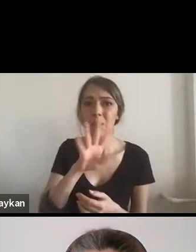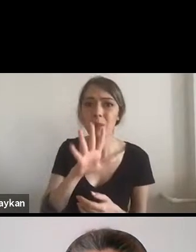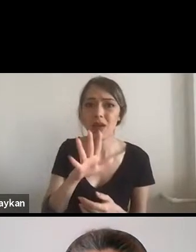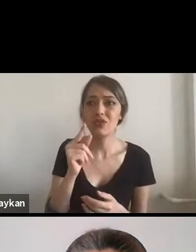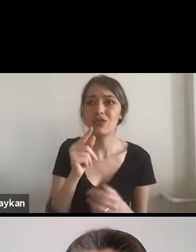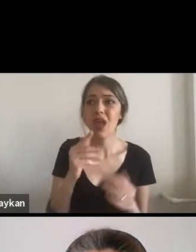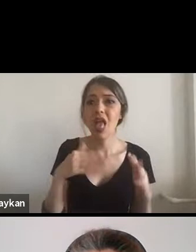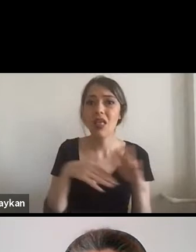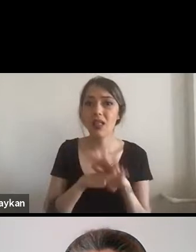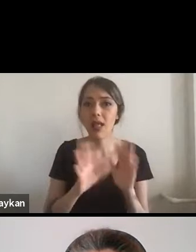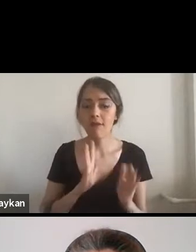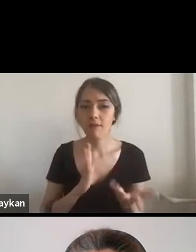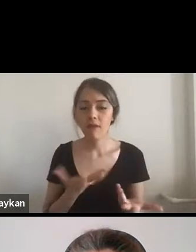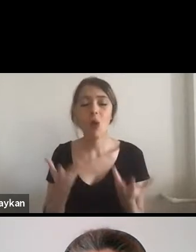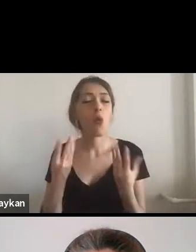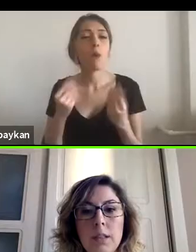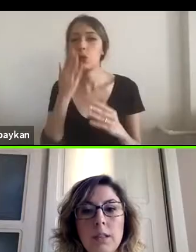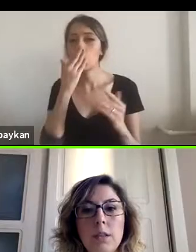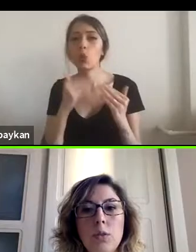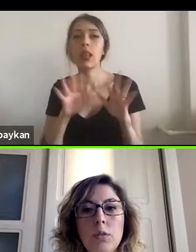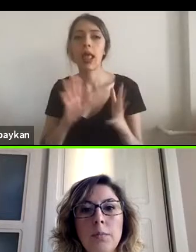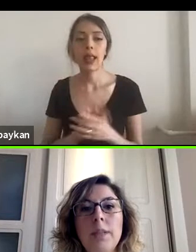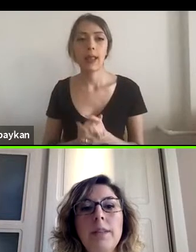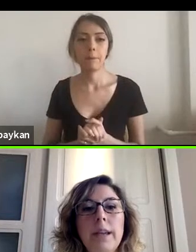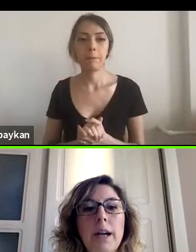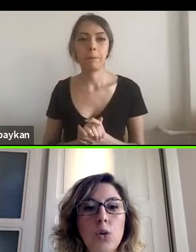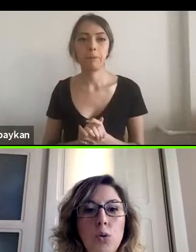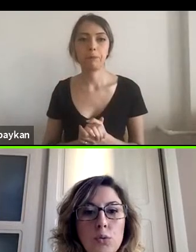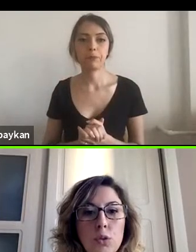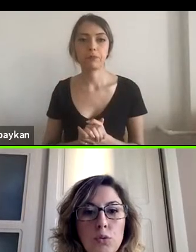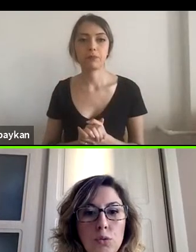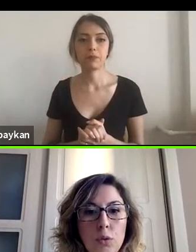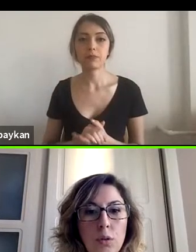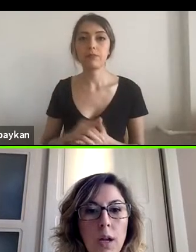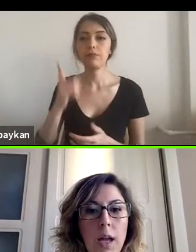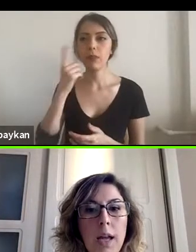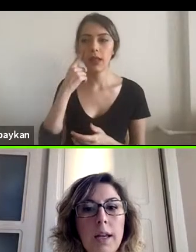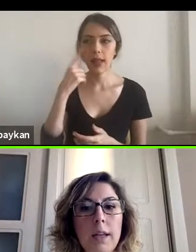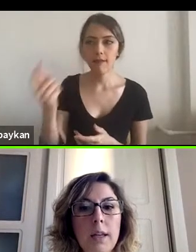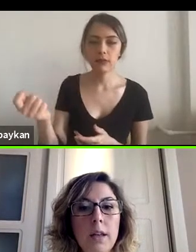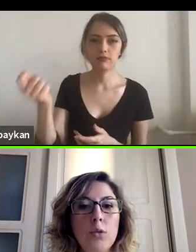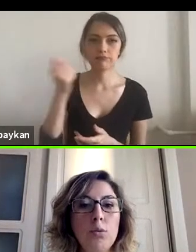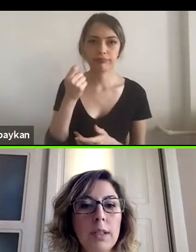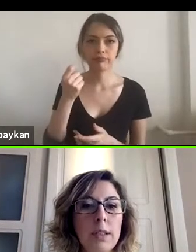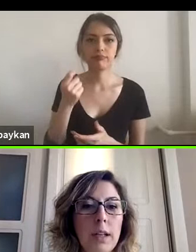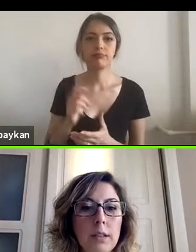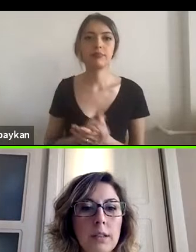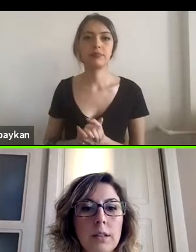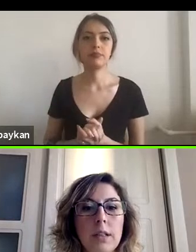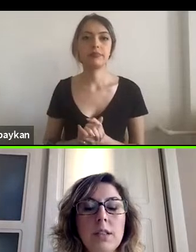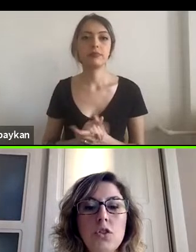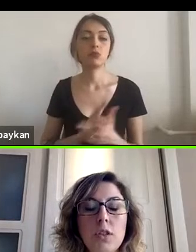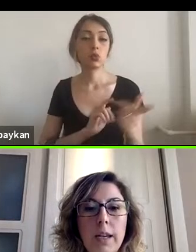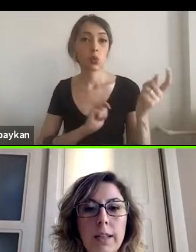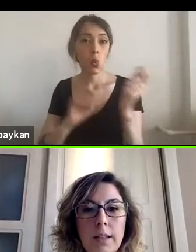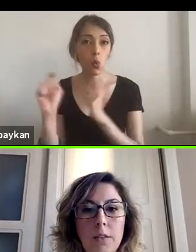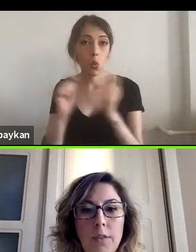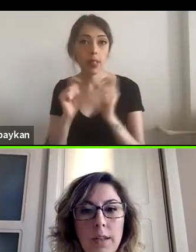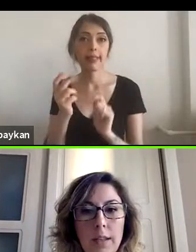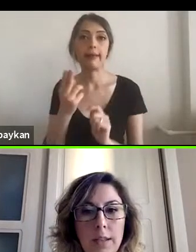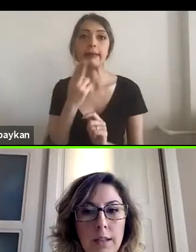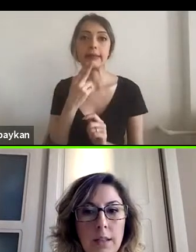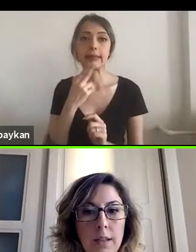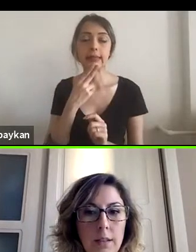Hükümetin raporumuzda sorguladığı bir diğer konu da şu. Kullanılan kadın